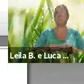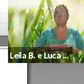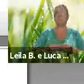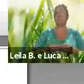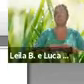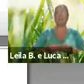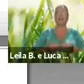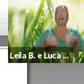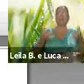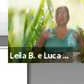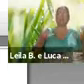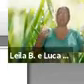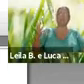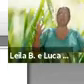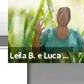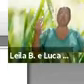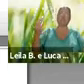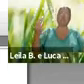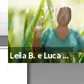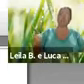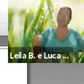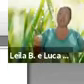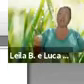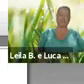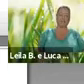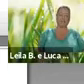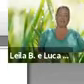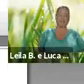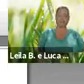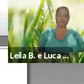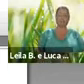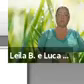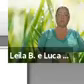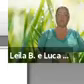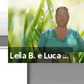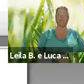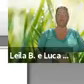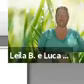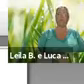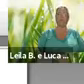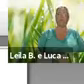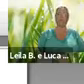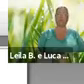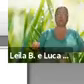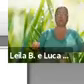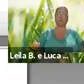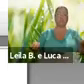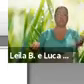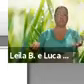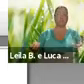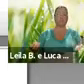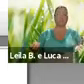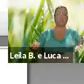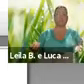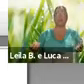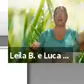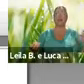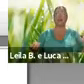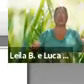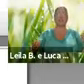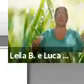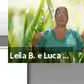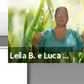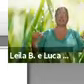cosa, Clementino ha dovuto scendere sul piano terreno perché loro stanno sulla